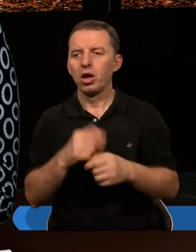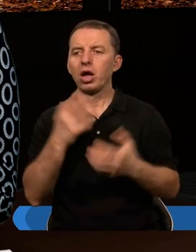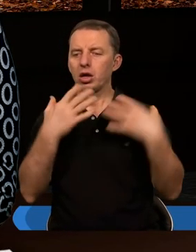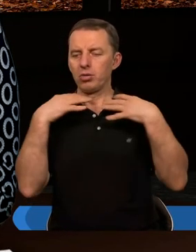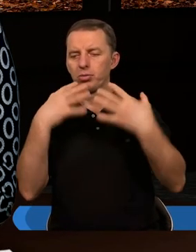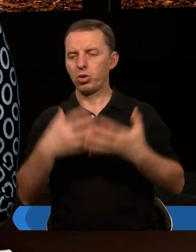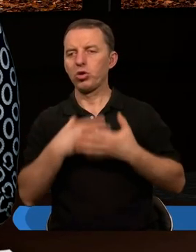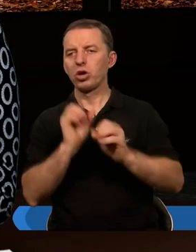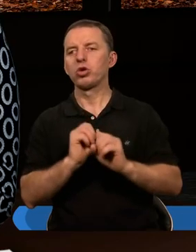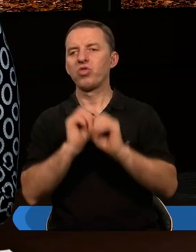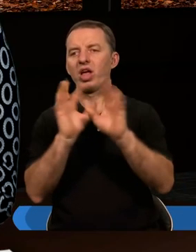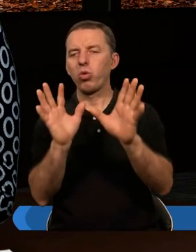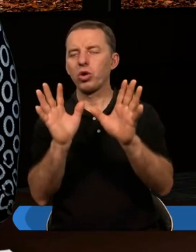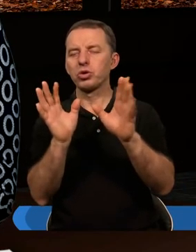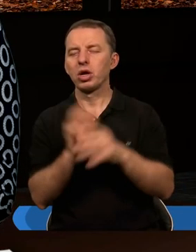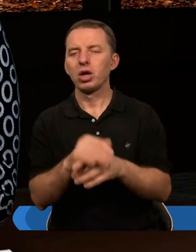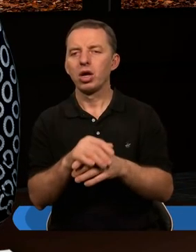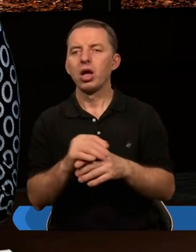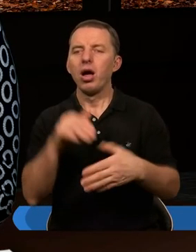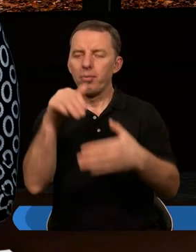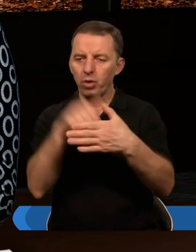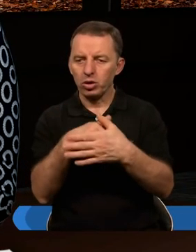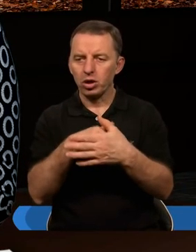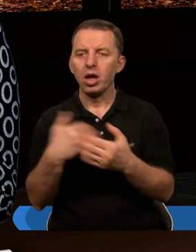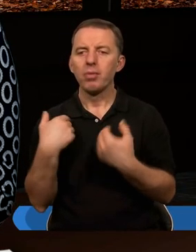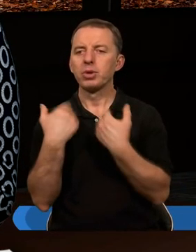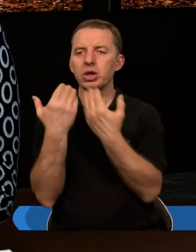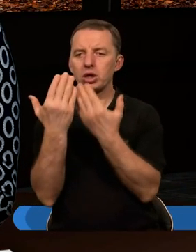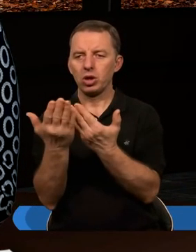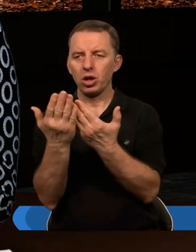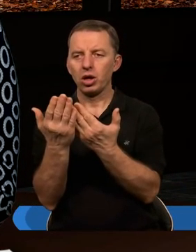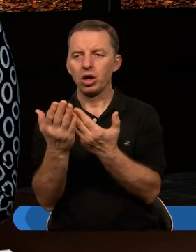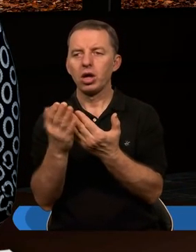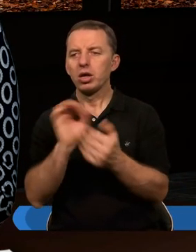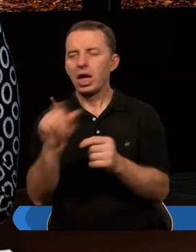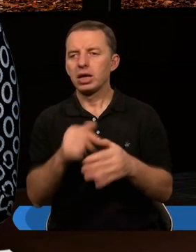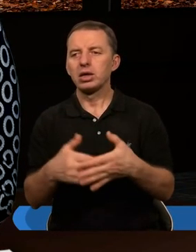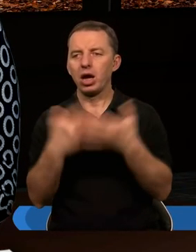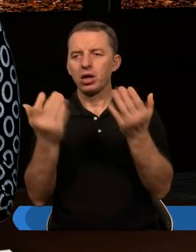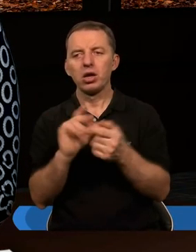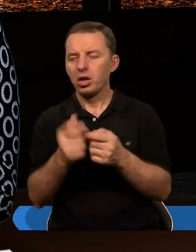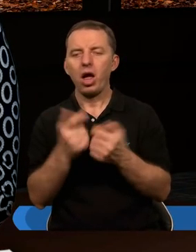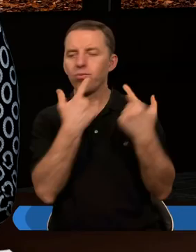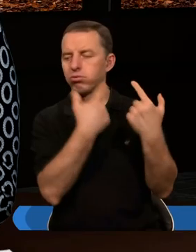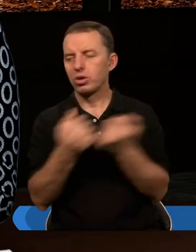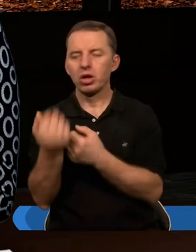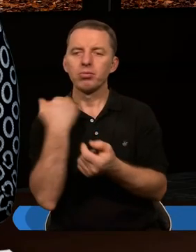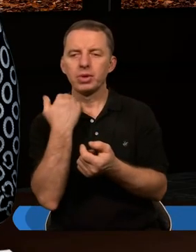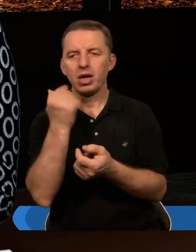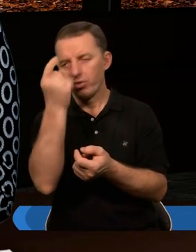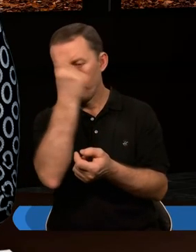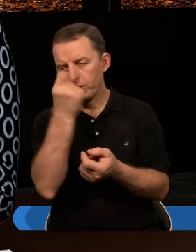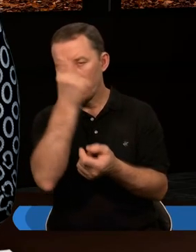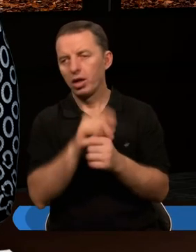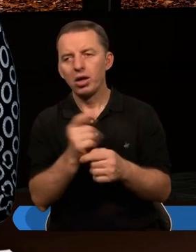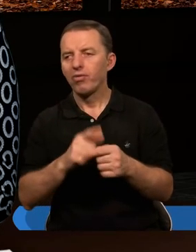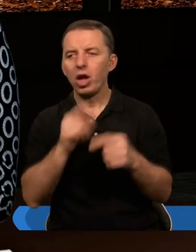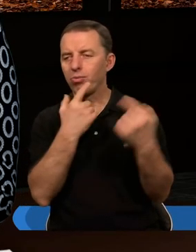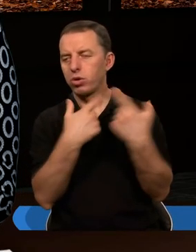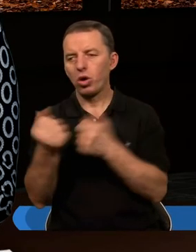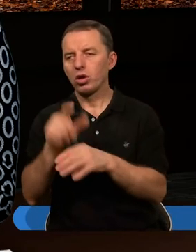się zbroję światłości. Postępujmy przystojnie, jak za dnia, nie w biesiadach i pijaństwie,